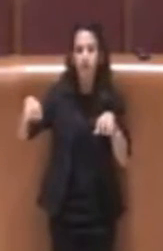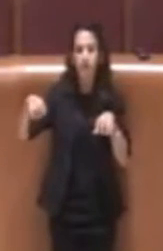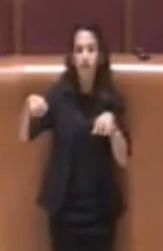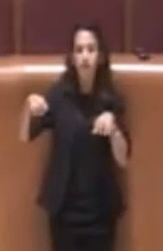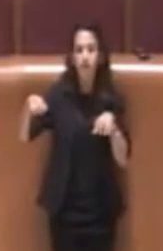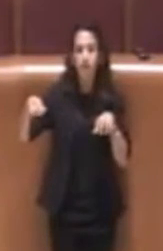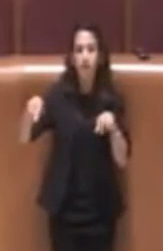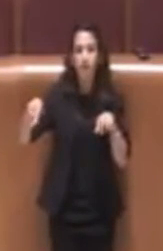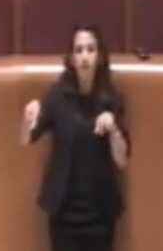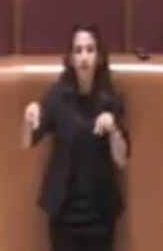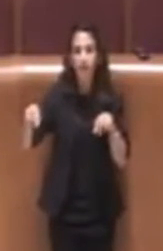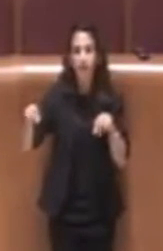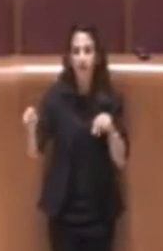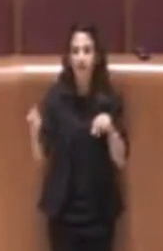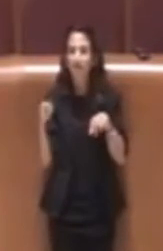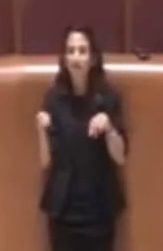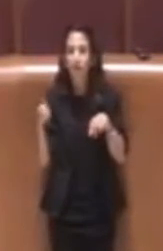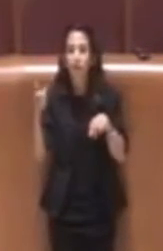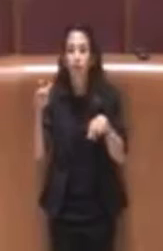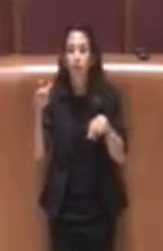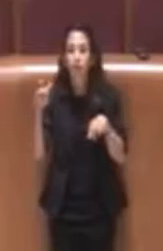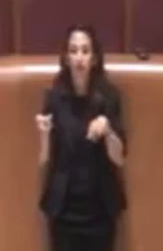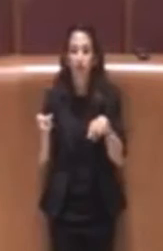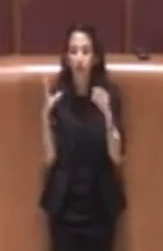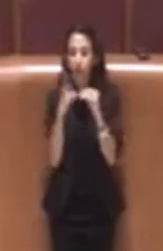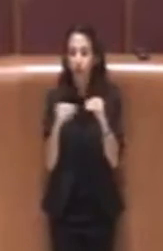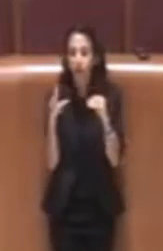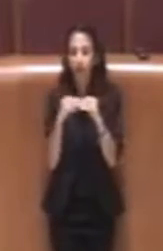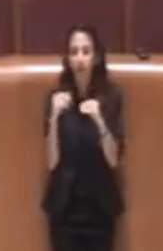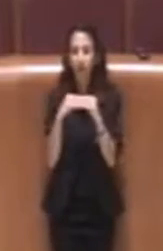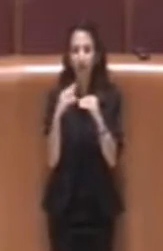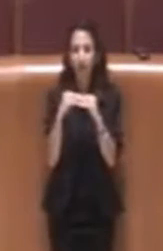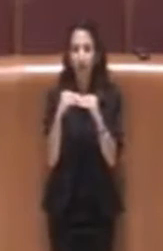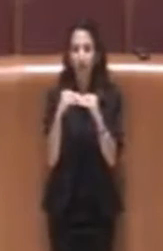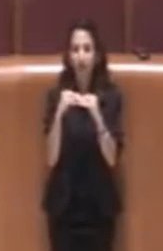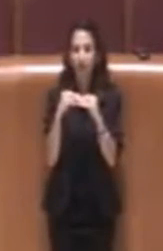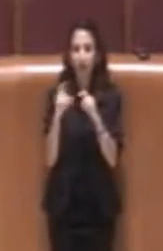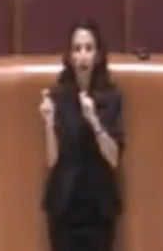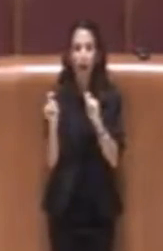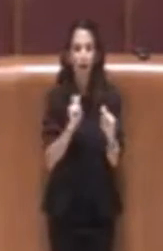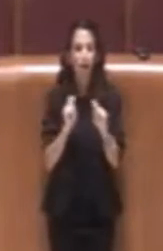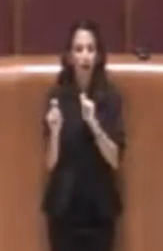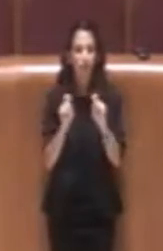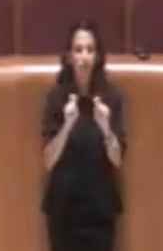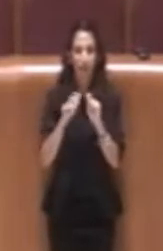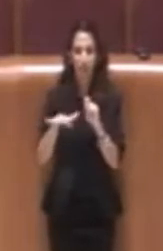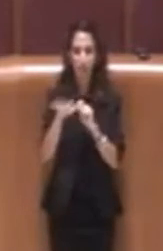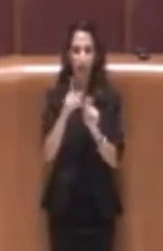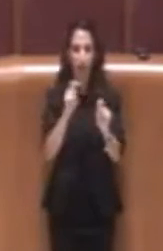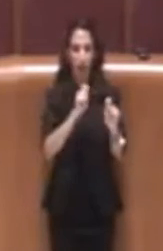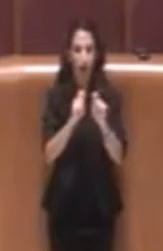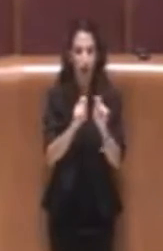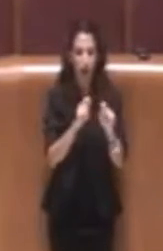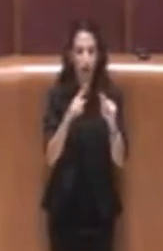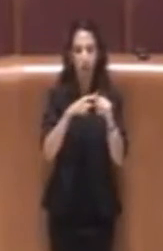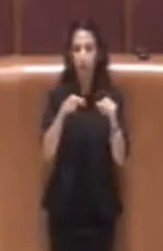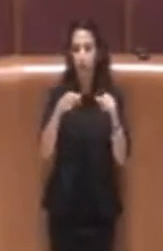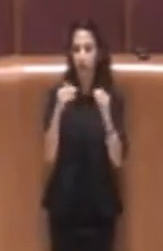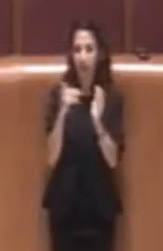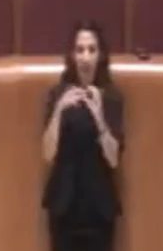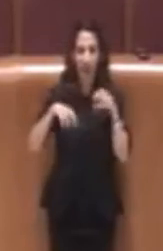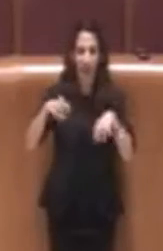soprattutto dalla realizzazione di nuove aree commerciali e